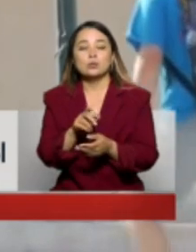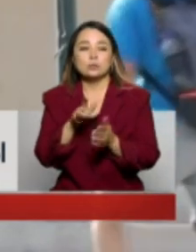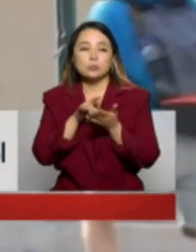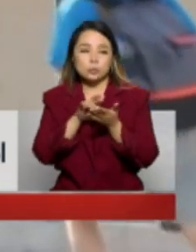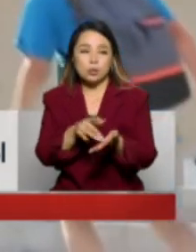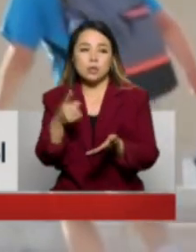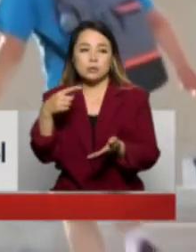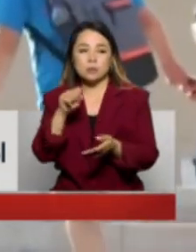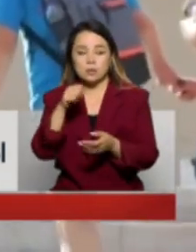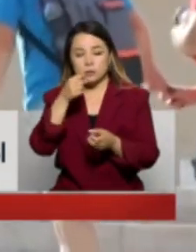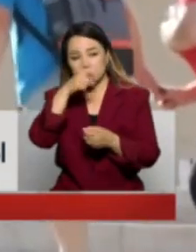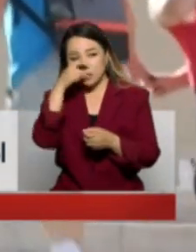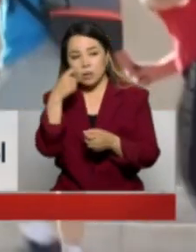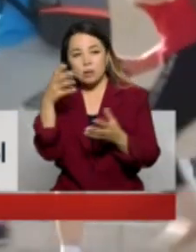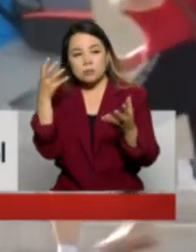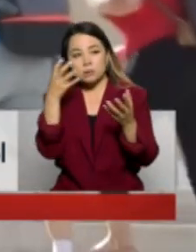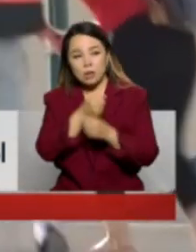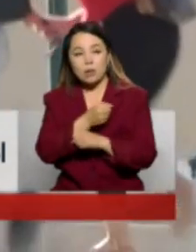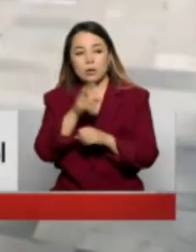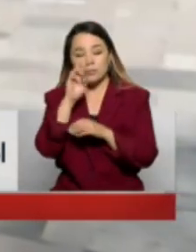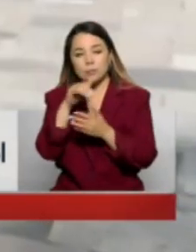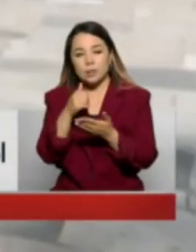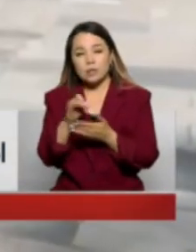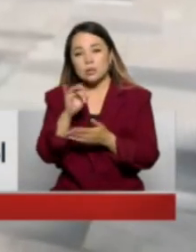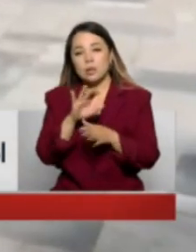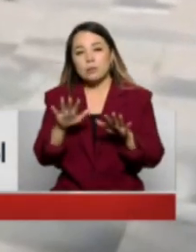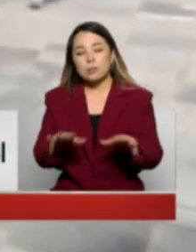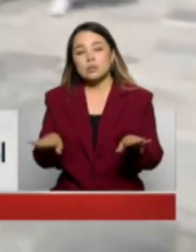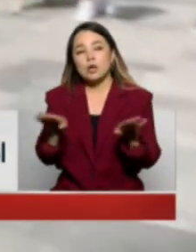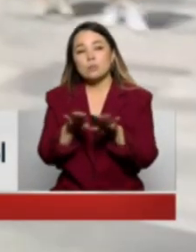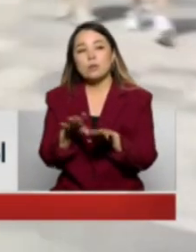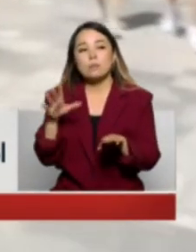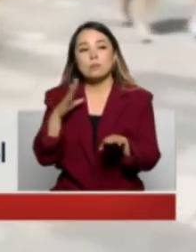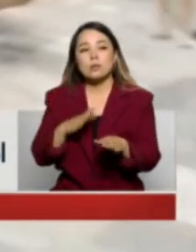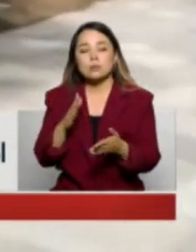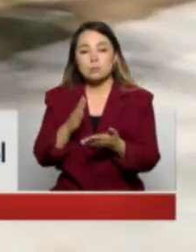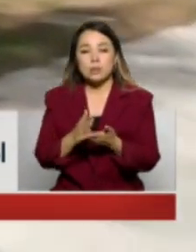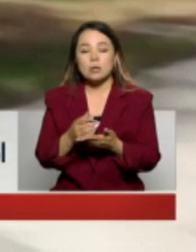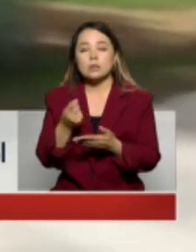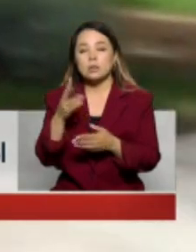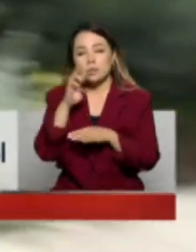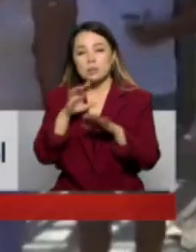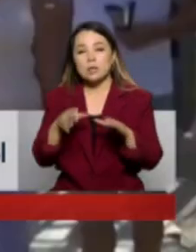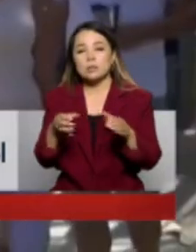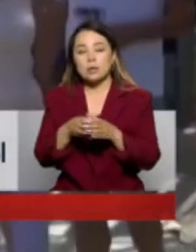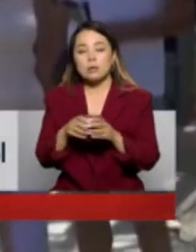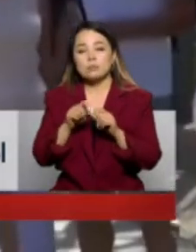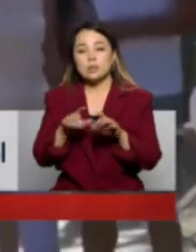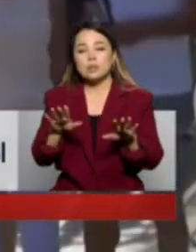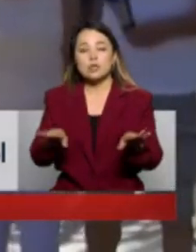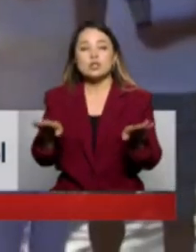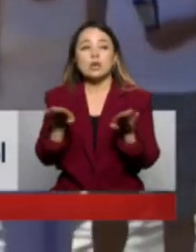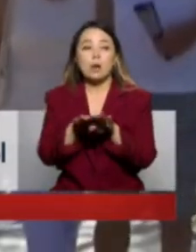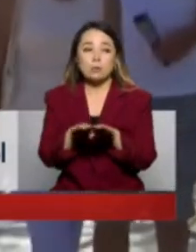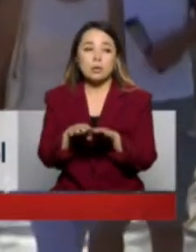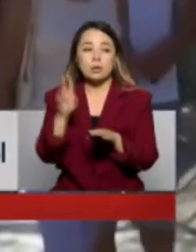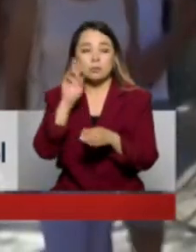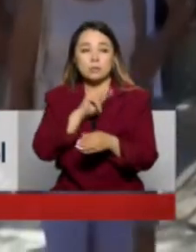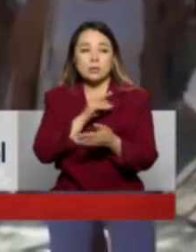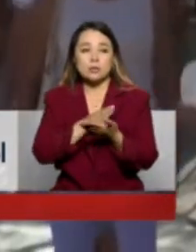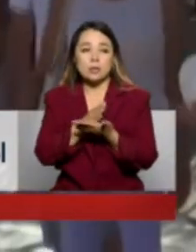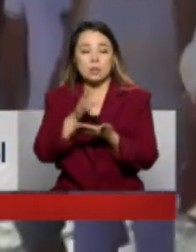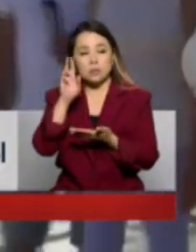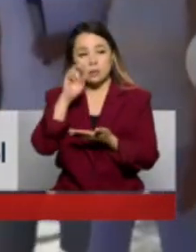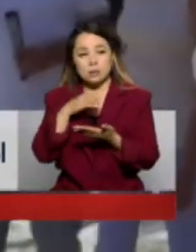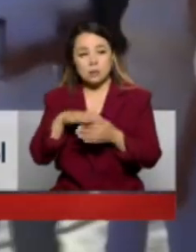ыстыққа шыдамай есінен танып құлаған соң ел билігі тарихи мекенді жабуға мәжбүр болды. Елдің бірнеше аймағында мектептер де жабық. Мемлекеттік